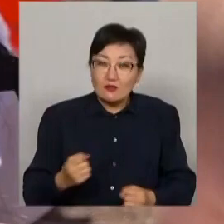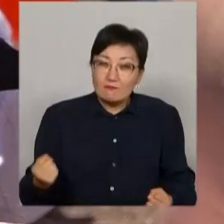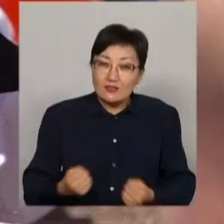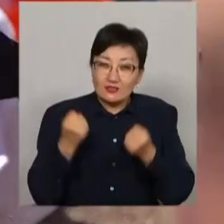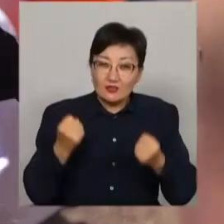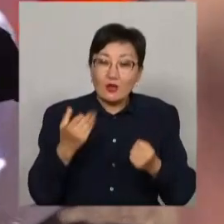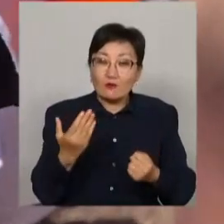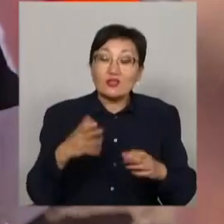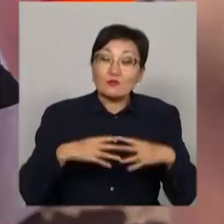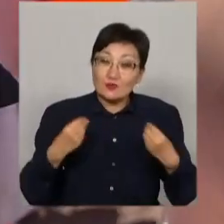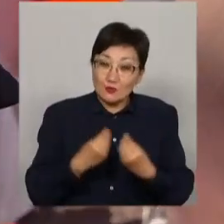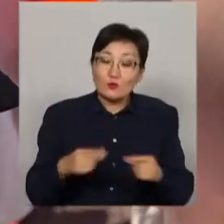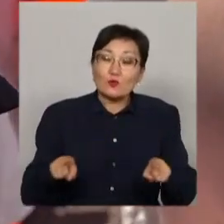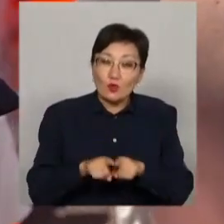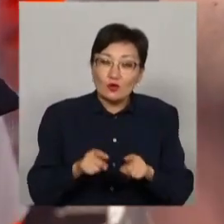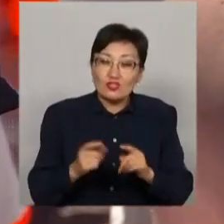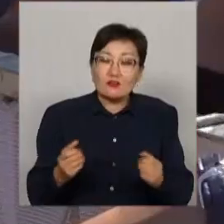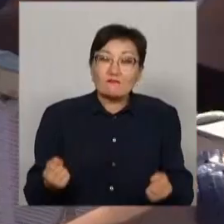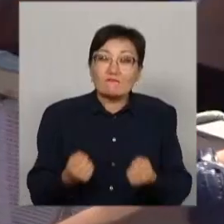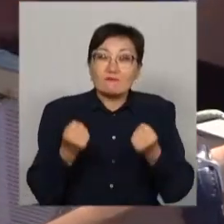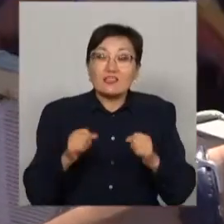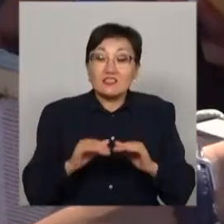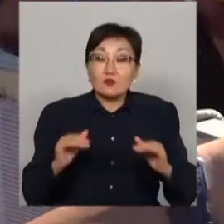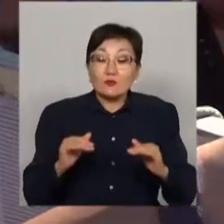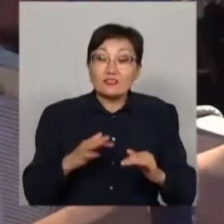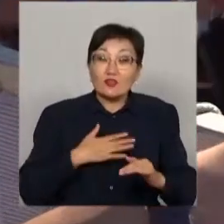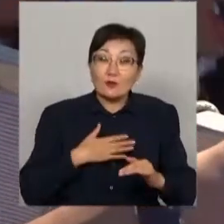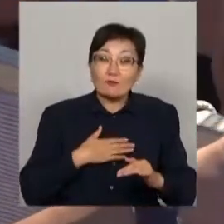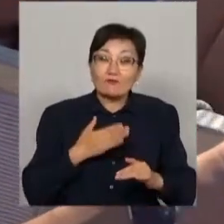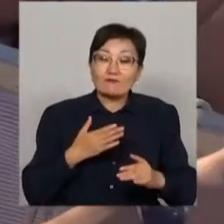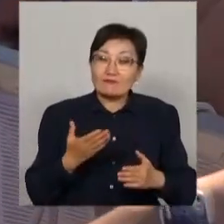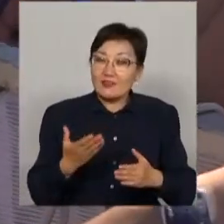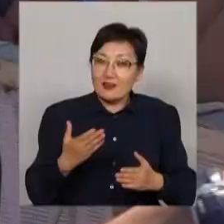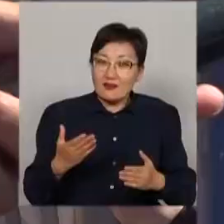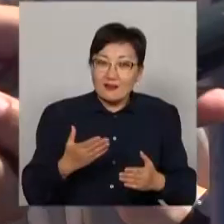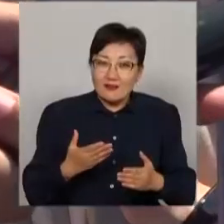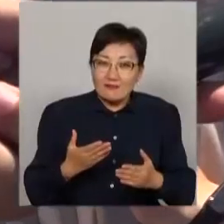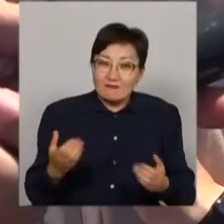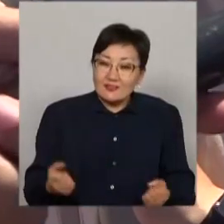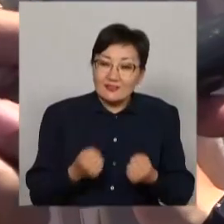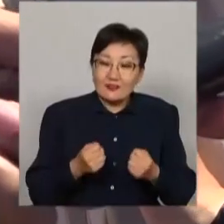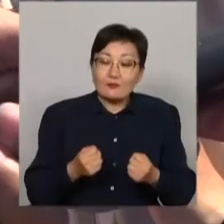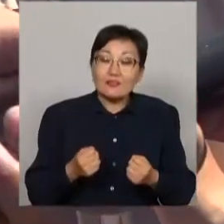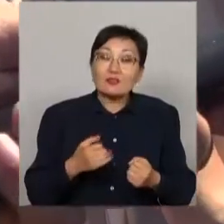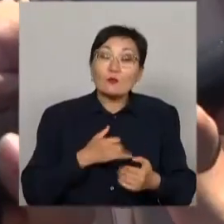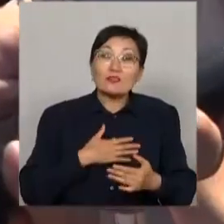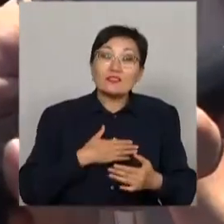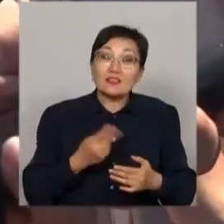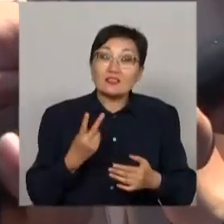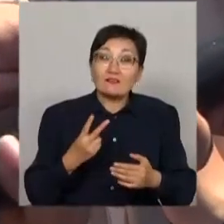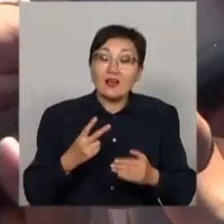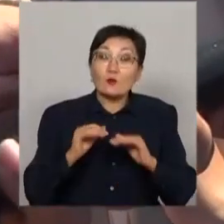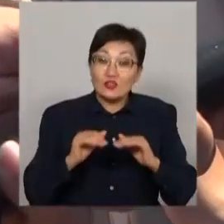тут его семья тоже за него болеет, дети. Я вообще ими восхищаюсь, честно. Болеем за наших, у меня плывут два